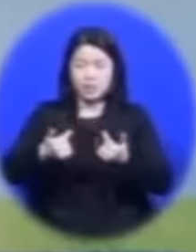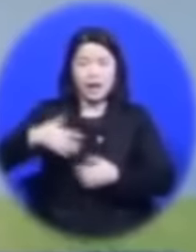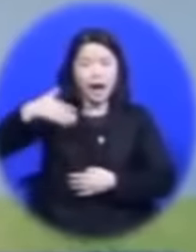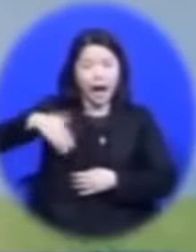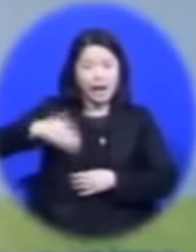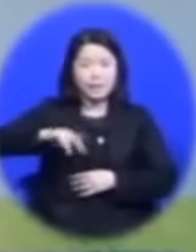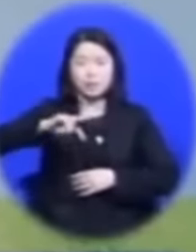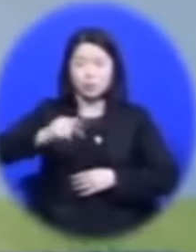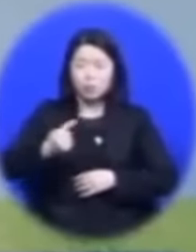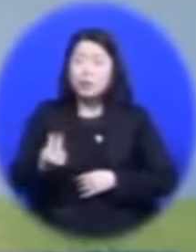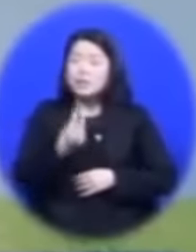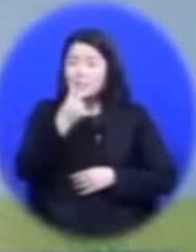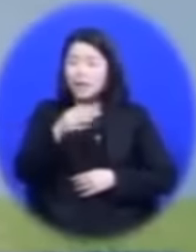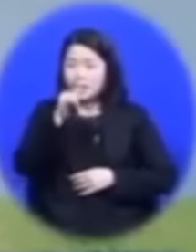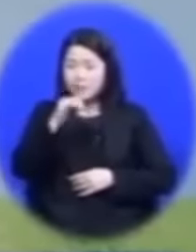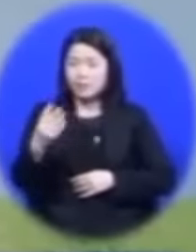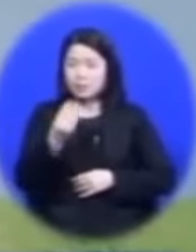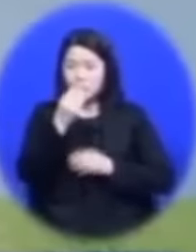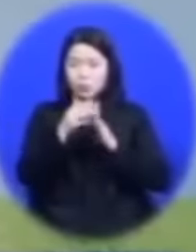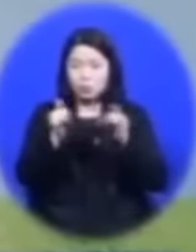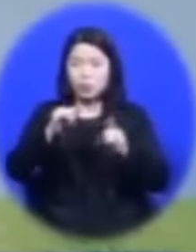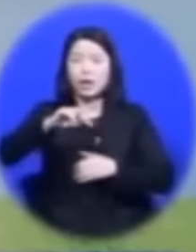아직도 살아있는 성도가 있다.